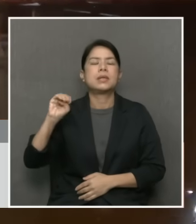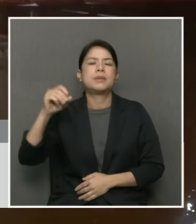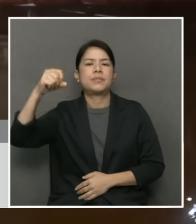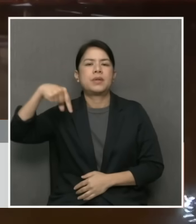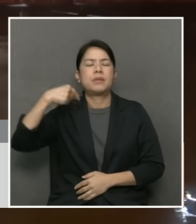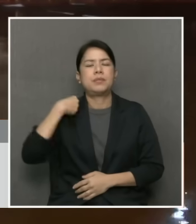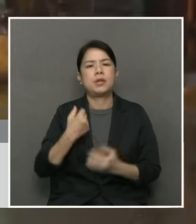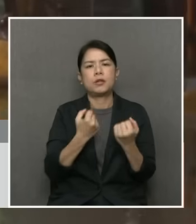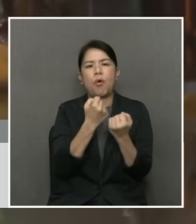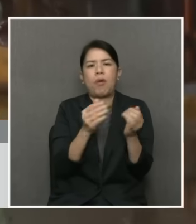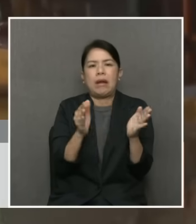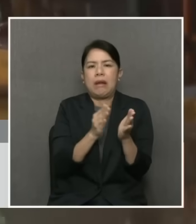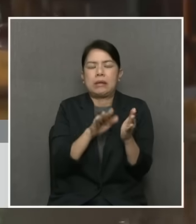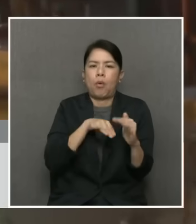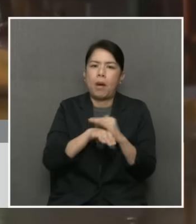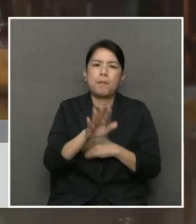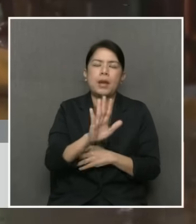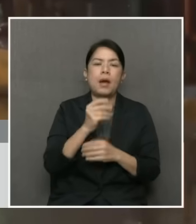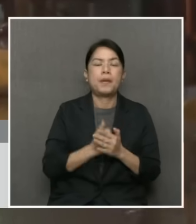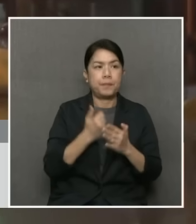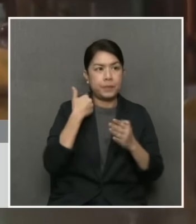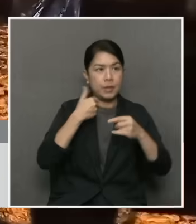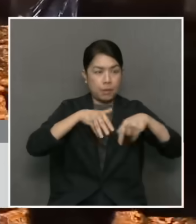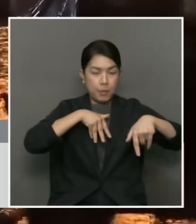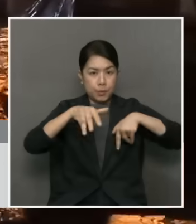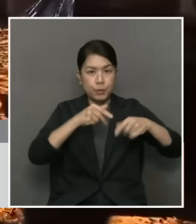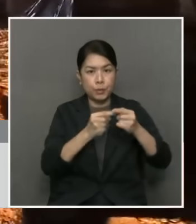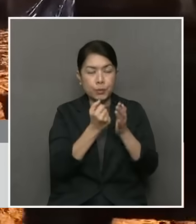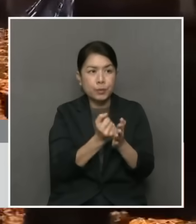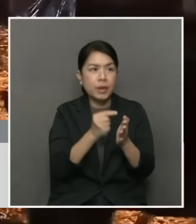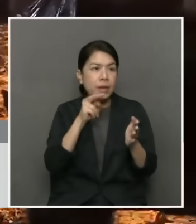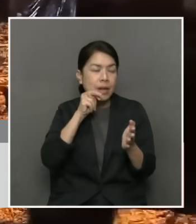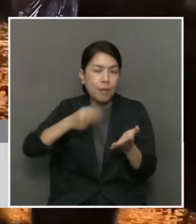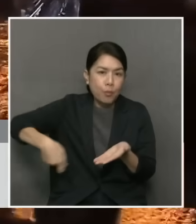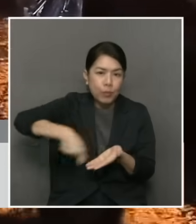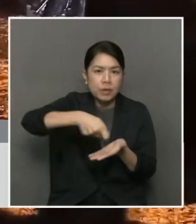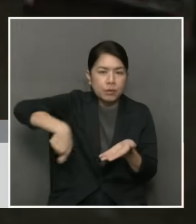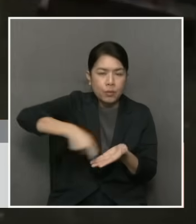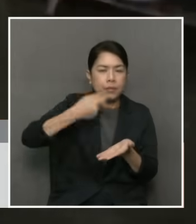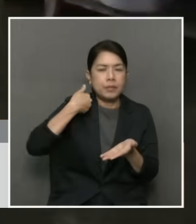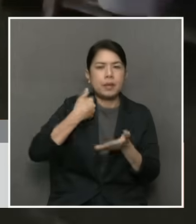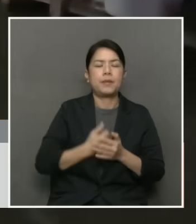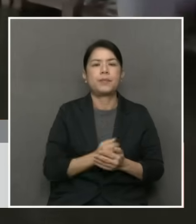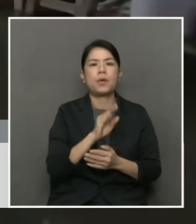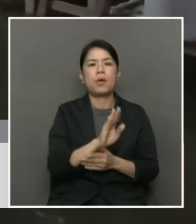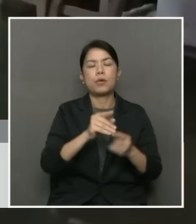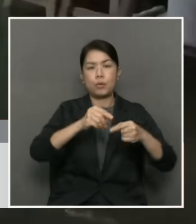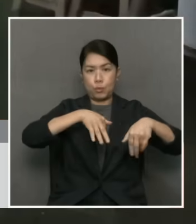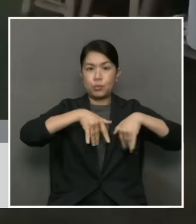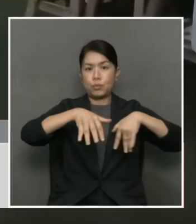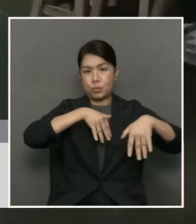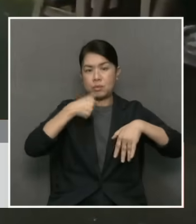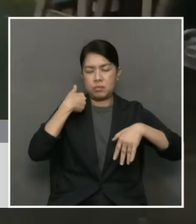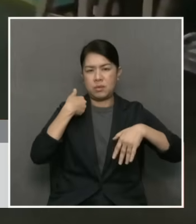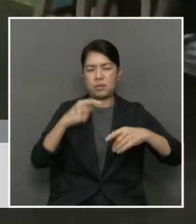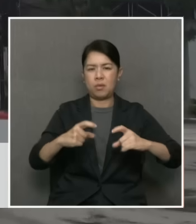ไม่สามารถผ่านได้นะคะเนี่ยมีภาพของประชาชนช่วยกันวิดน้ำออกมานะคะส่วนชุมชนสุขสวัสดิ์ 2เป็นชุมชนใหญ่อยู่ใน